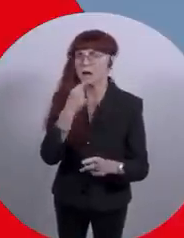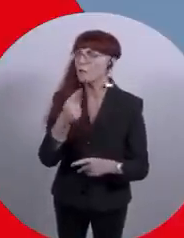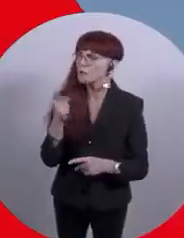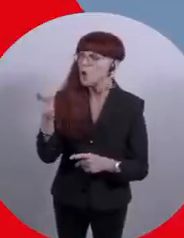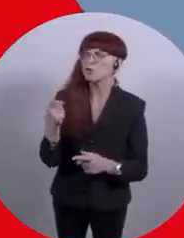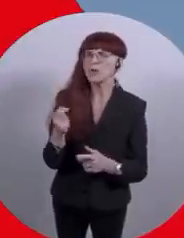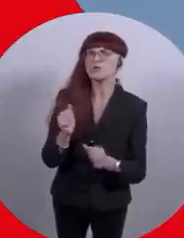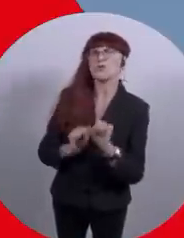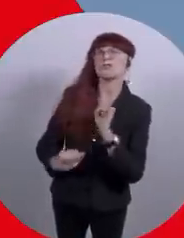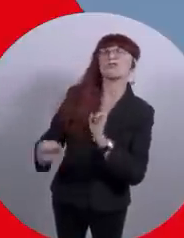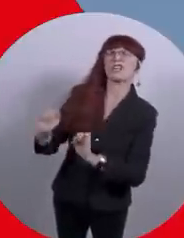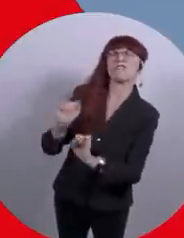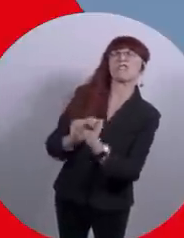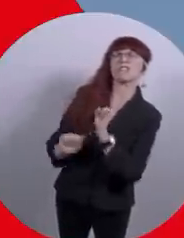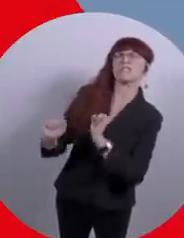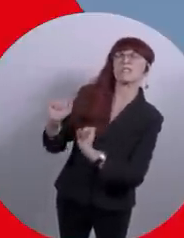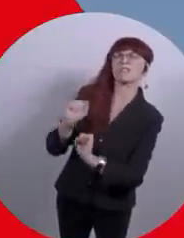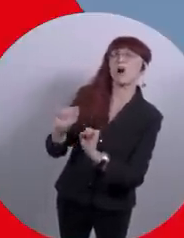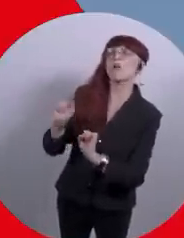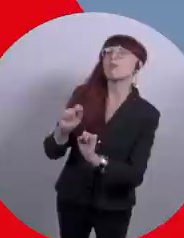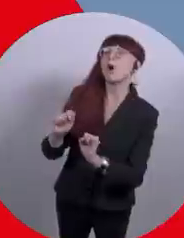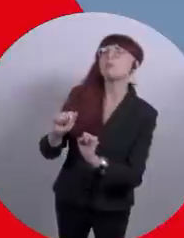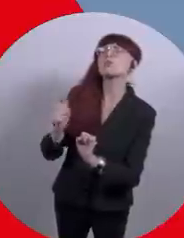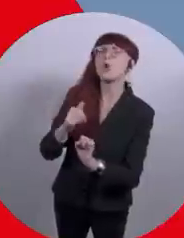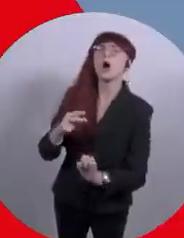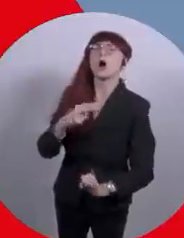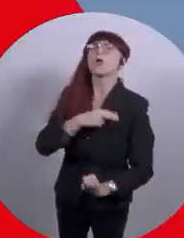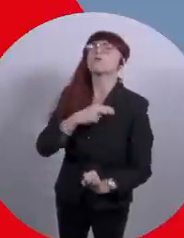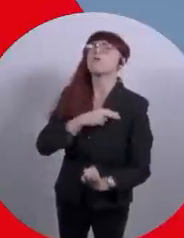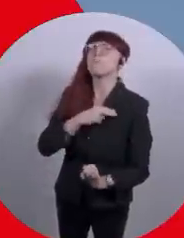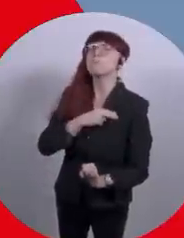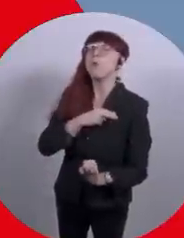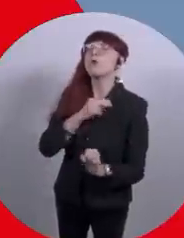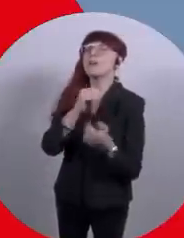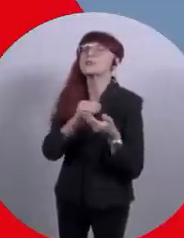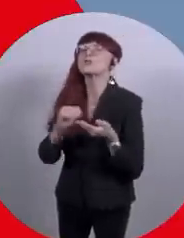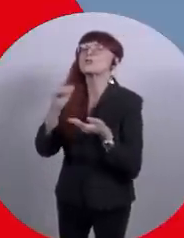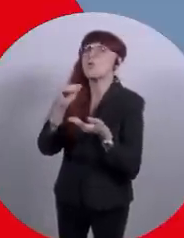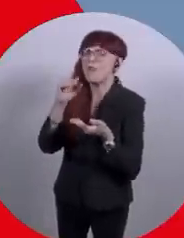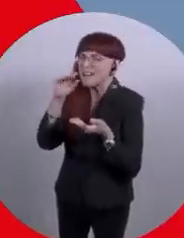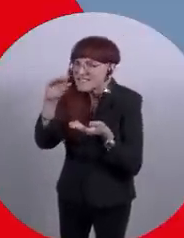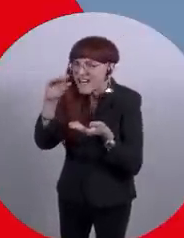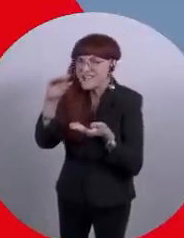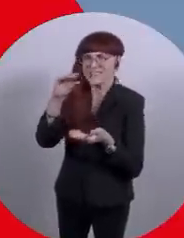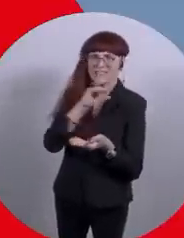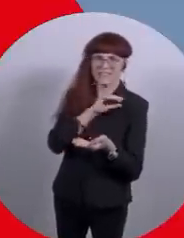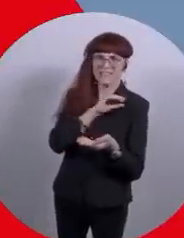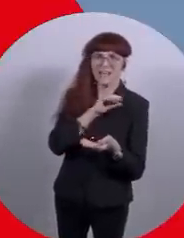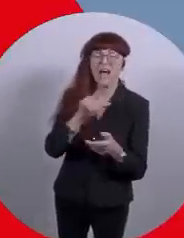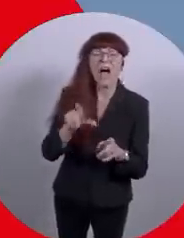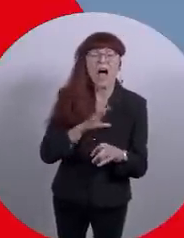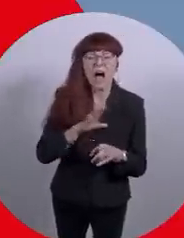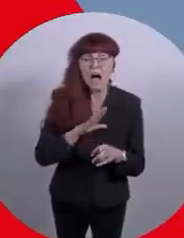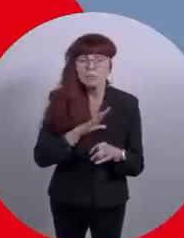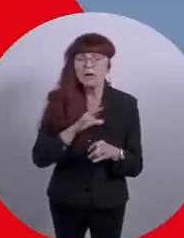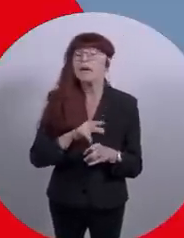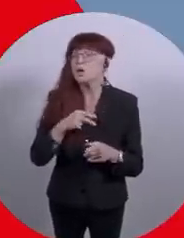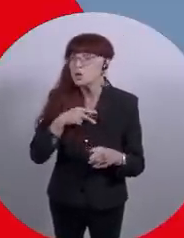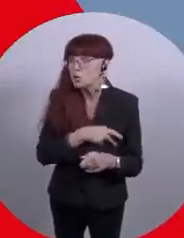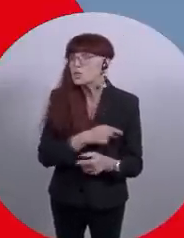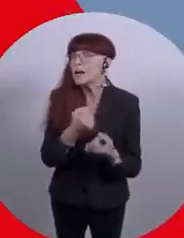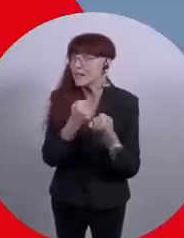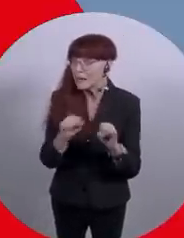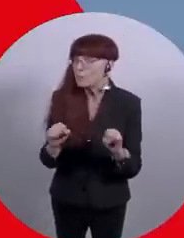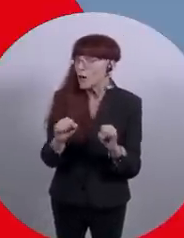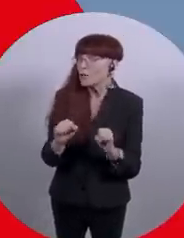defensiv des Vermögens Zuwachses okay die Offensive und die Wahrheit die sozialdemokratische Frage die können sagen